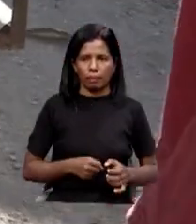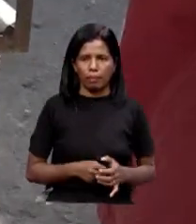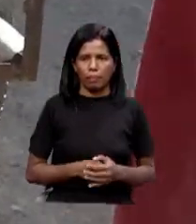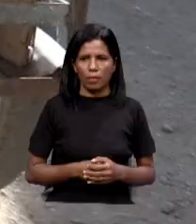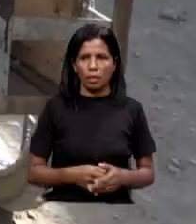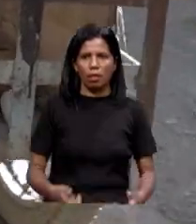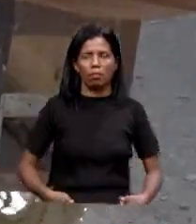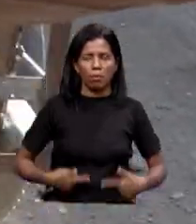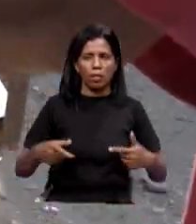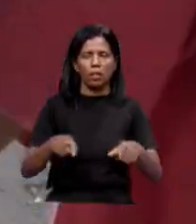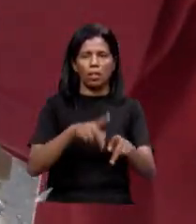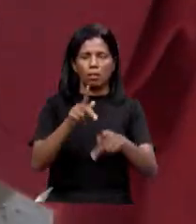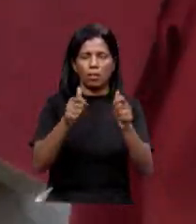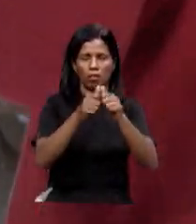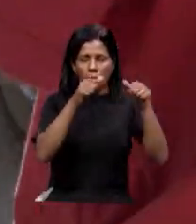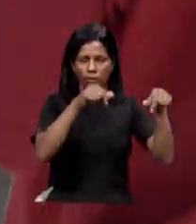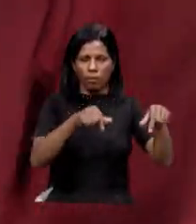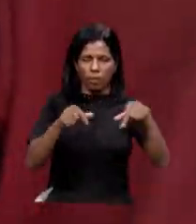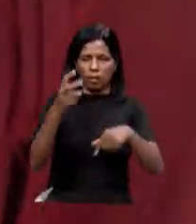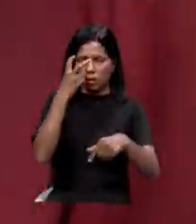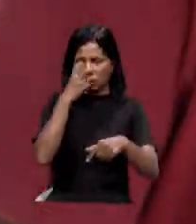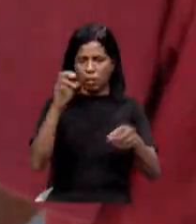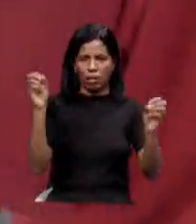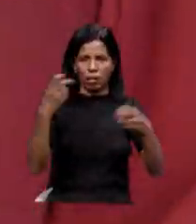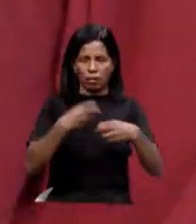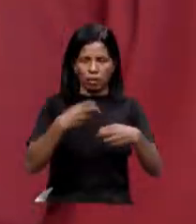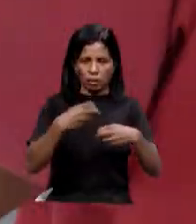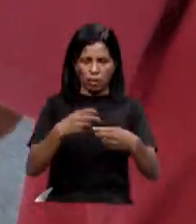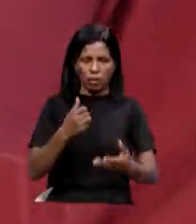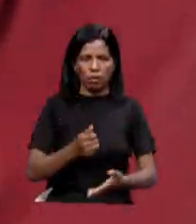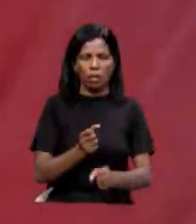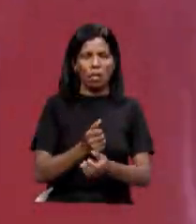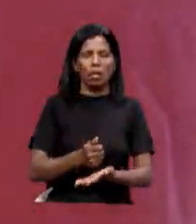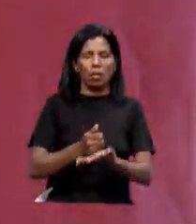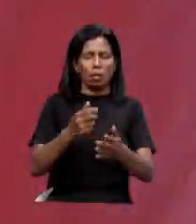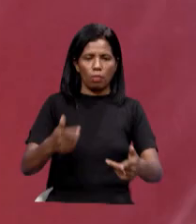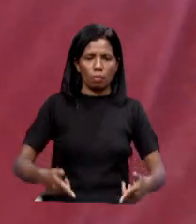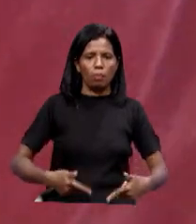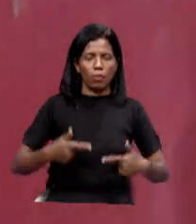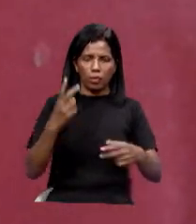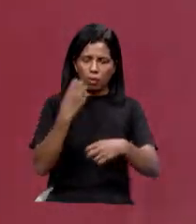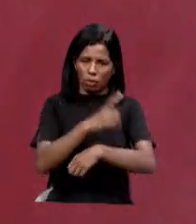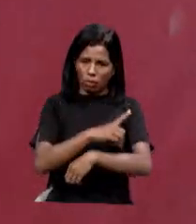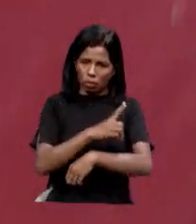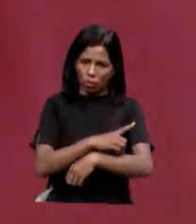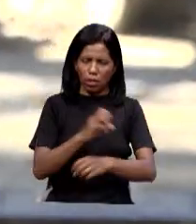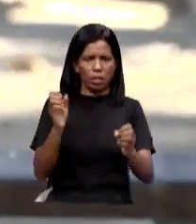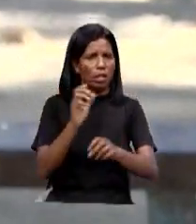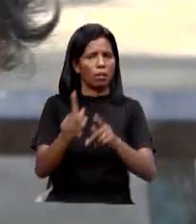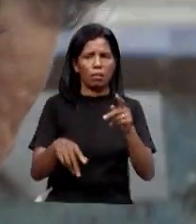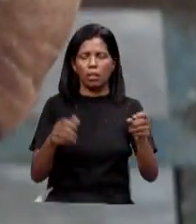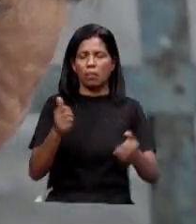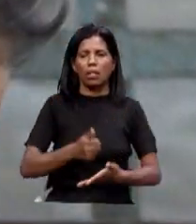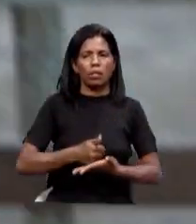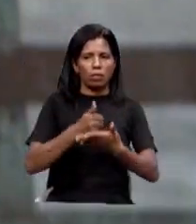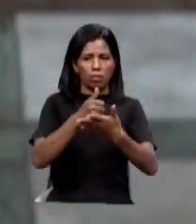Moris nudar ema ho defisiensi matang, la fasil atau halau moris lor lorong niang. La iya ema ida atau azuda,